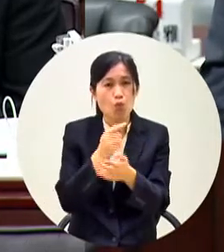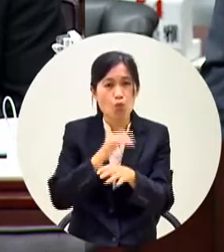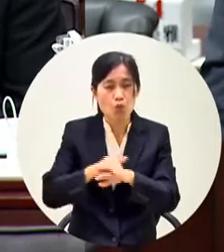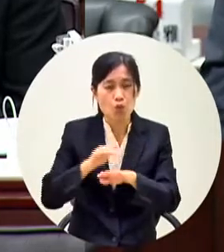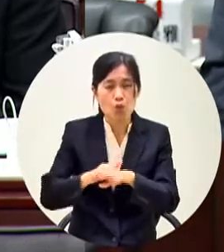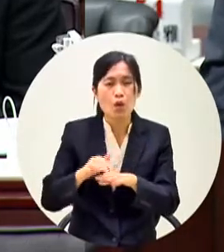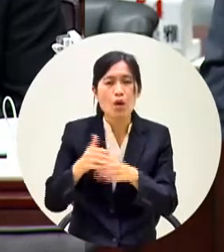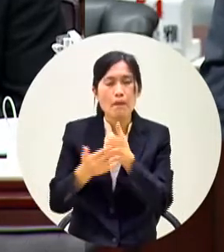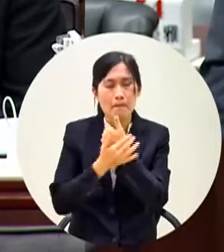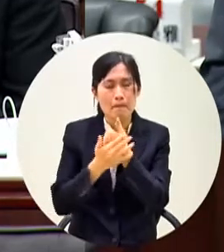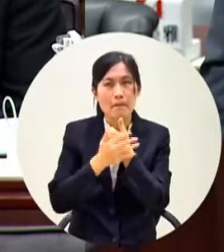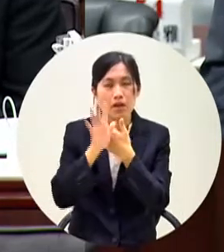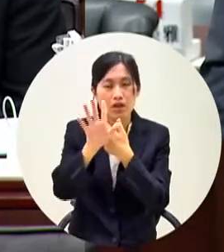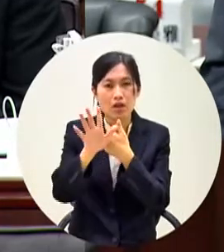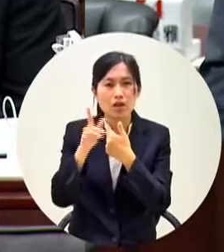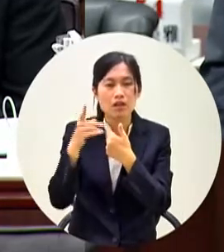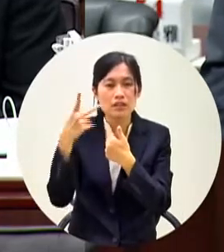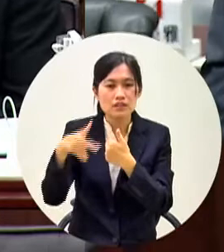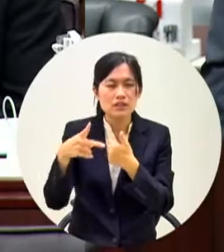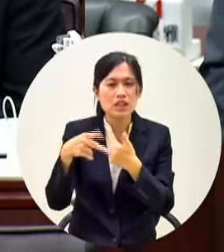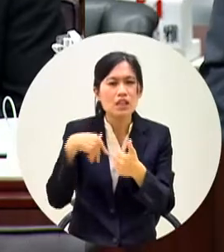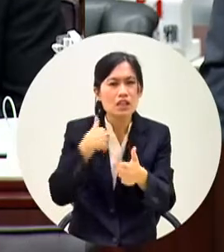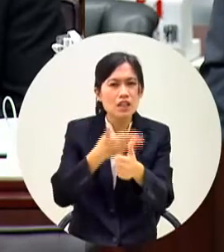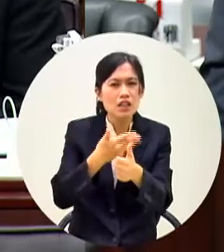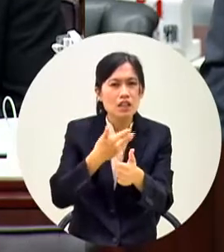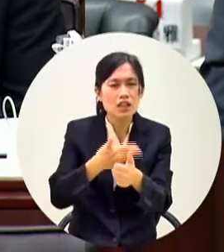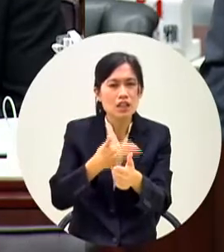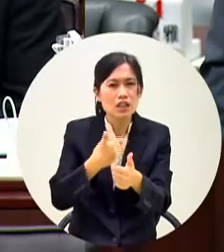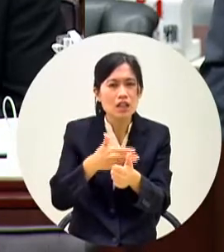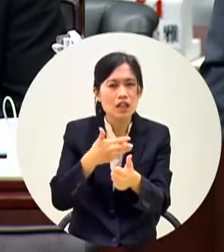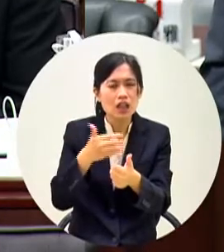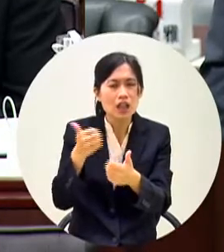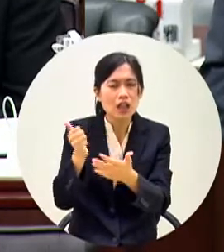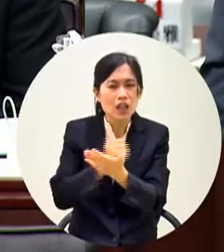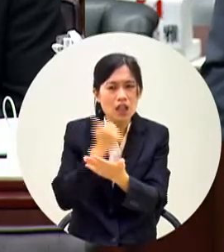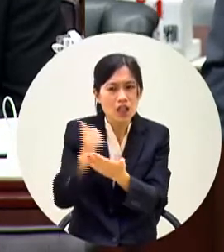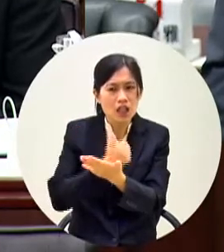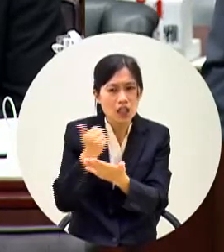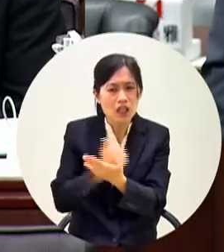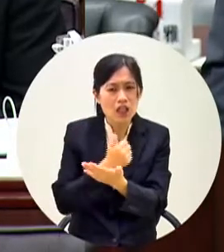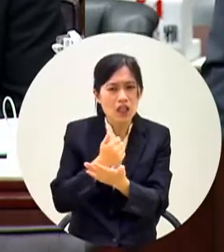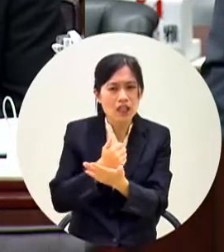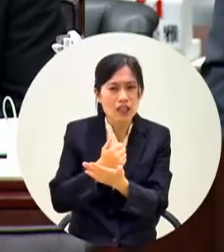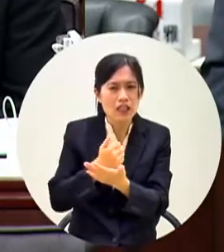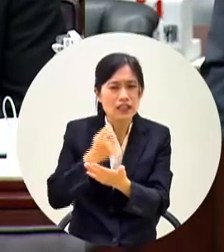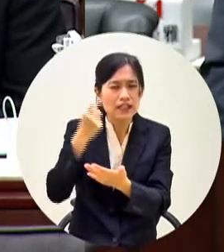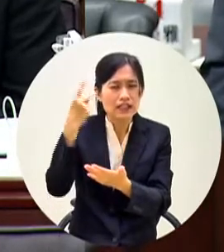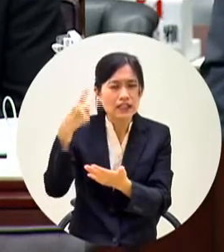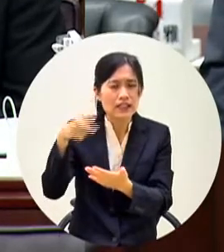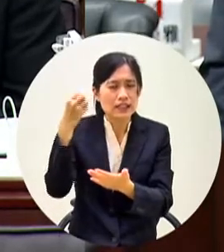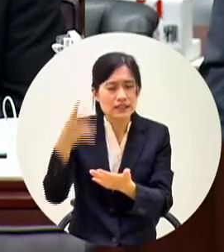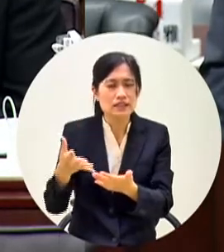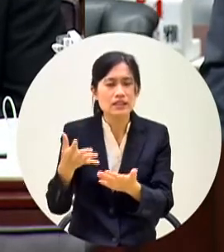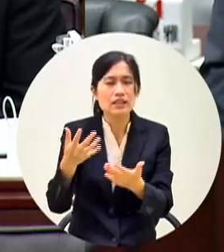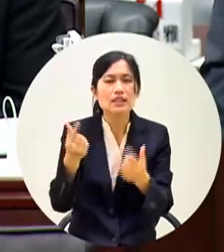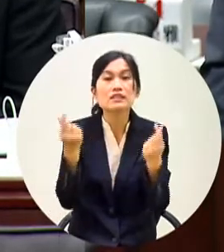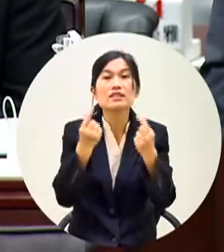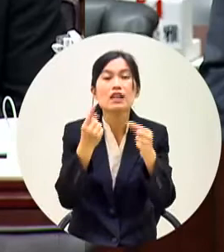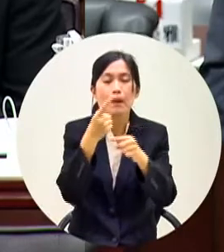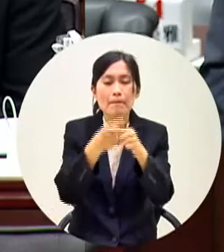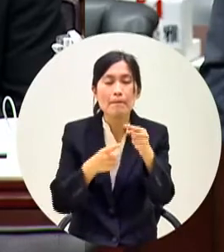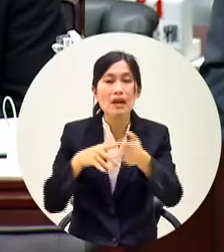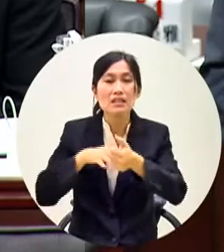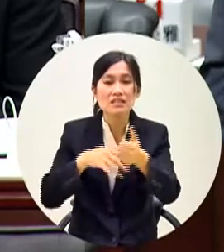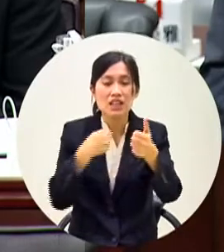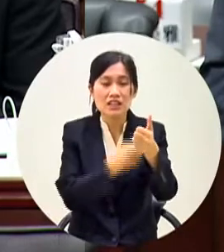的重组台湾在很多既有的这些领域，譬如说我们在半导体的产业，或者是在整